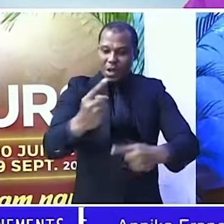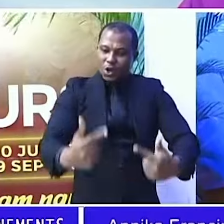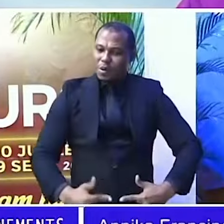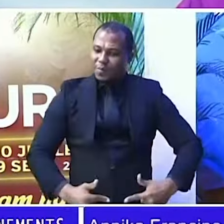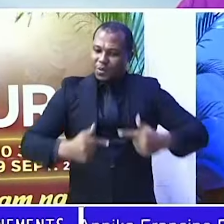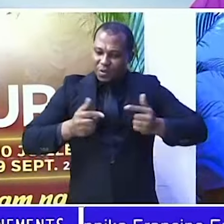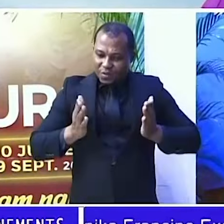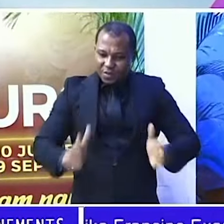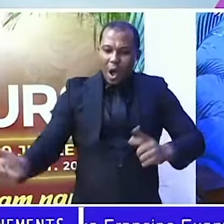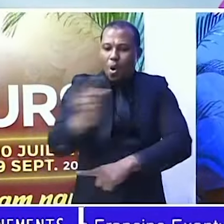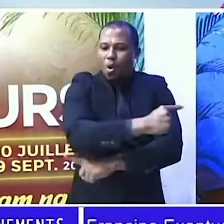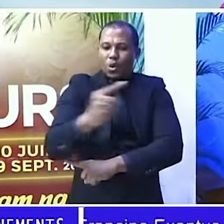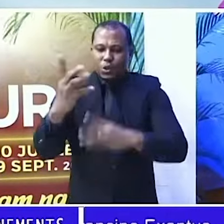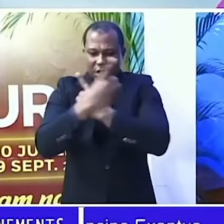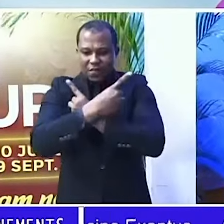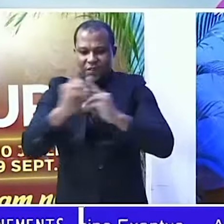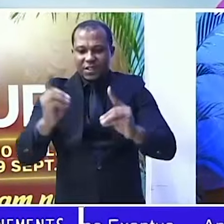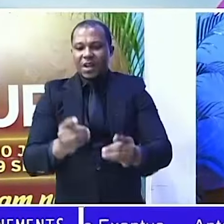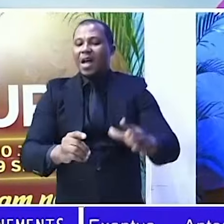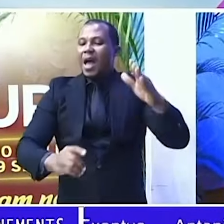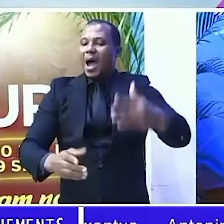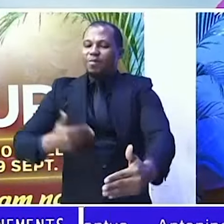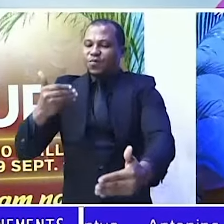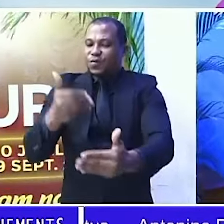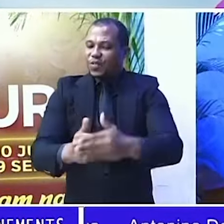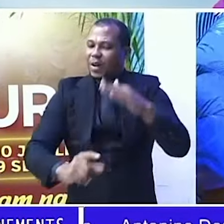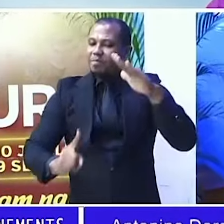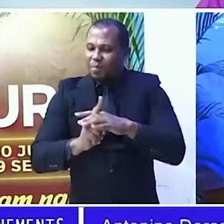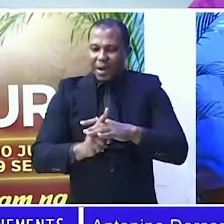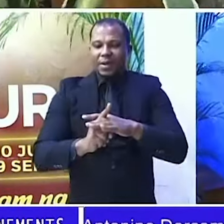arrivé tout ça nous perdu n'a capable refaire.